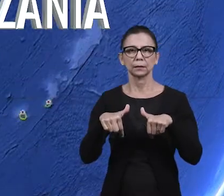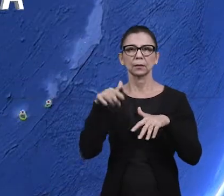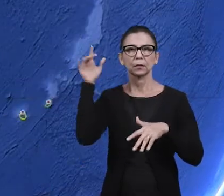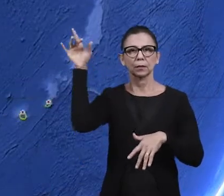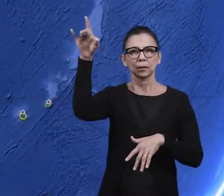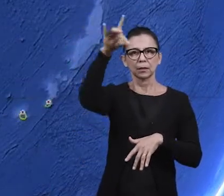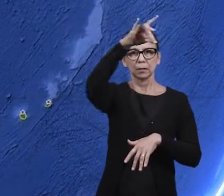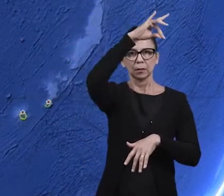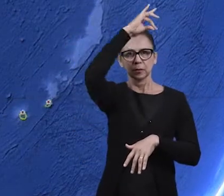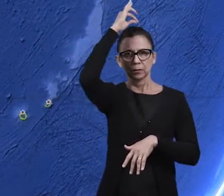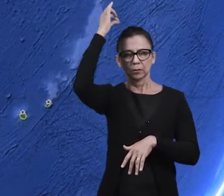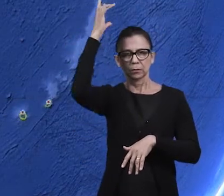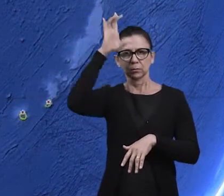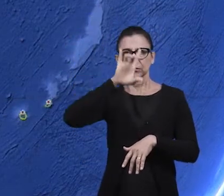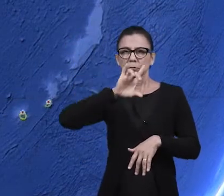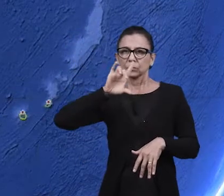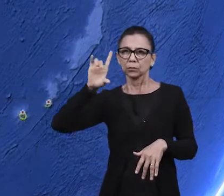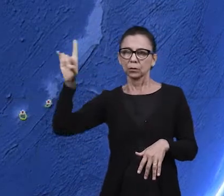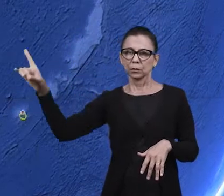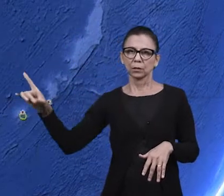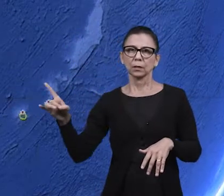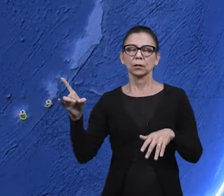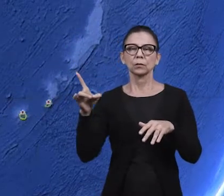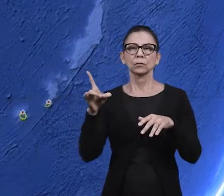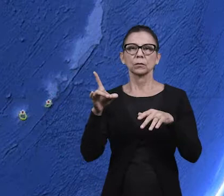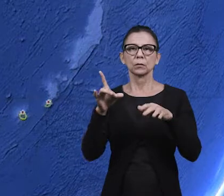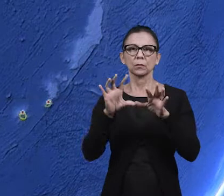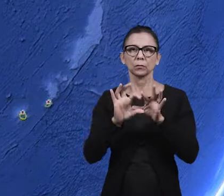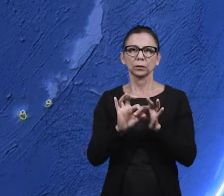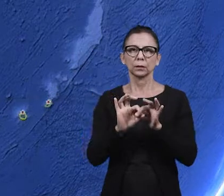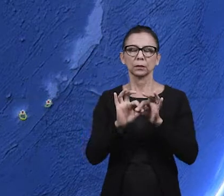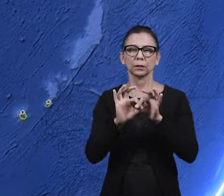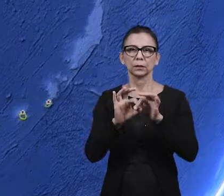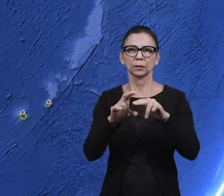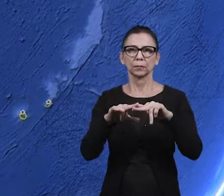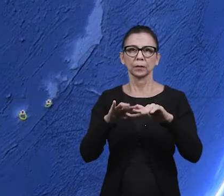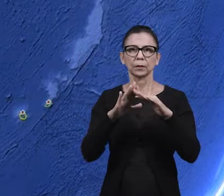du Saint-Esprit de Dieu et unies par la parole vivante.